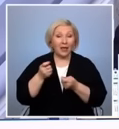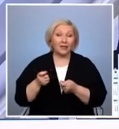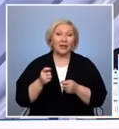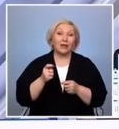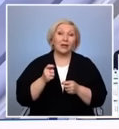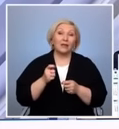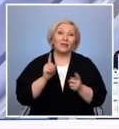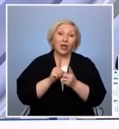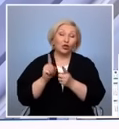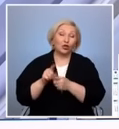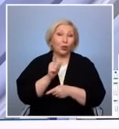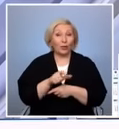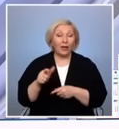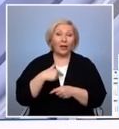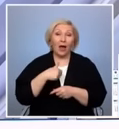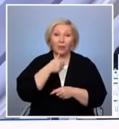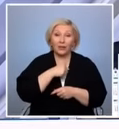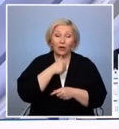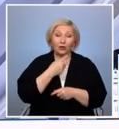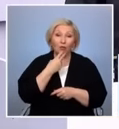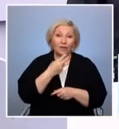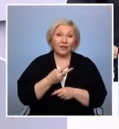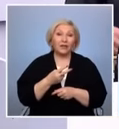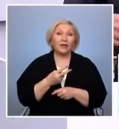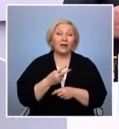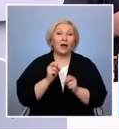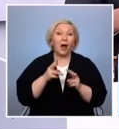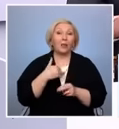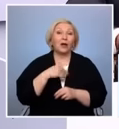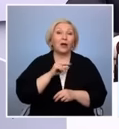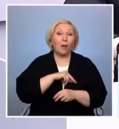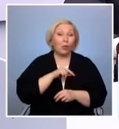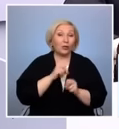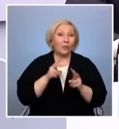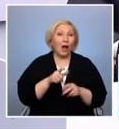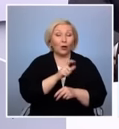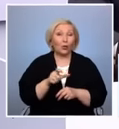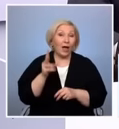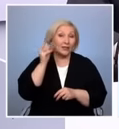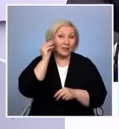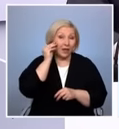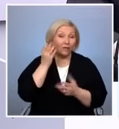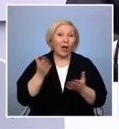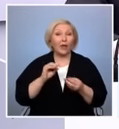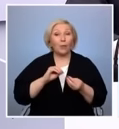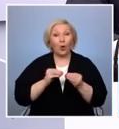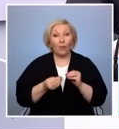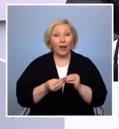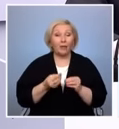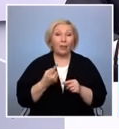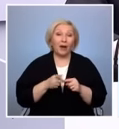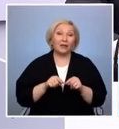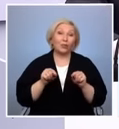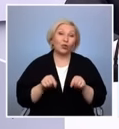«Я член команды Путина, и решение принимает он. Если он сочтет, что я еще поработаю, я еще